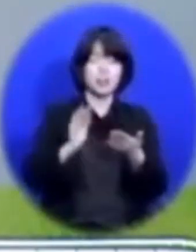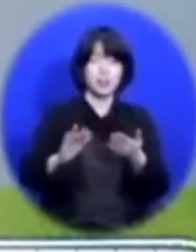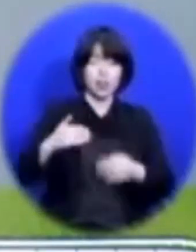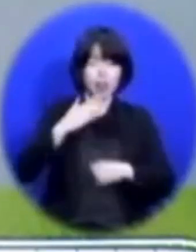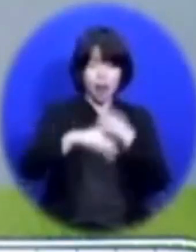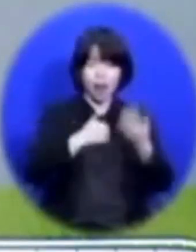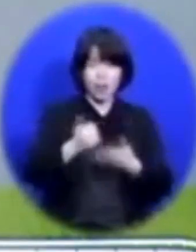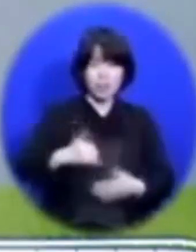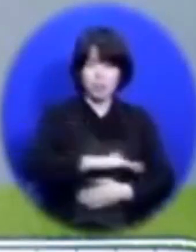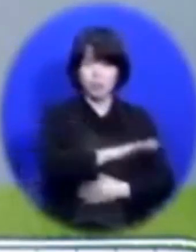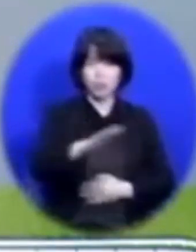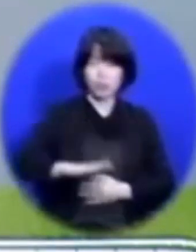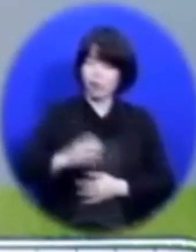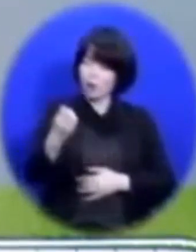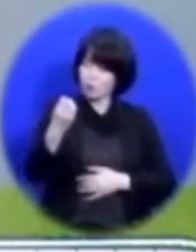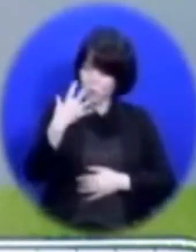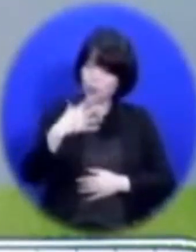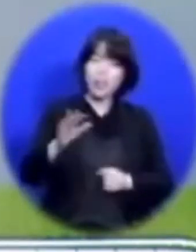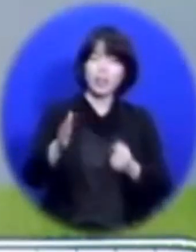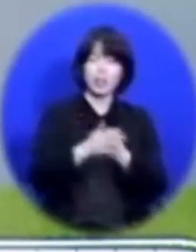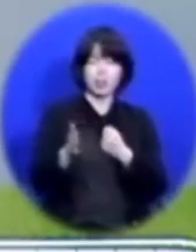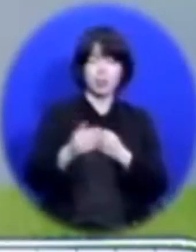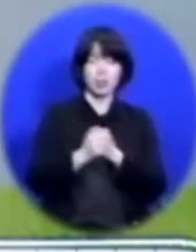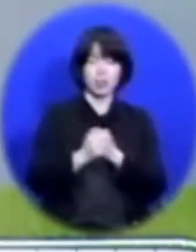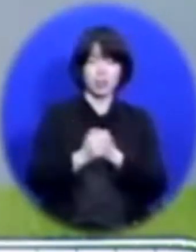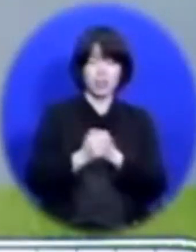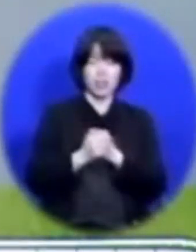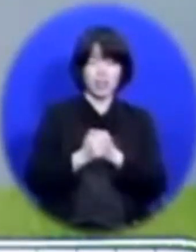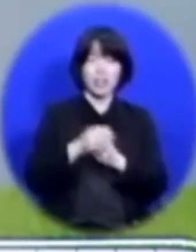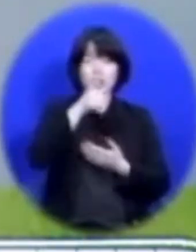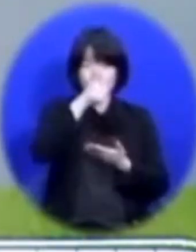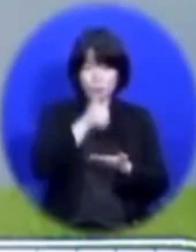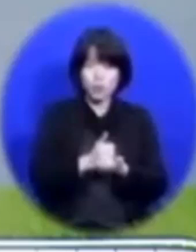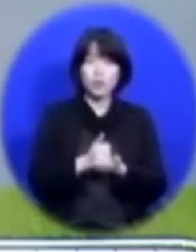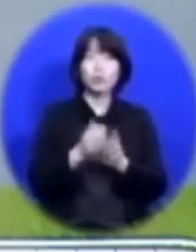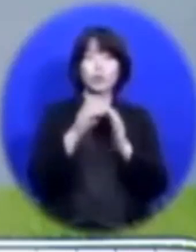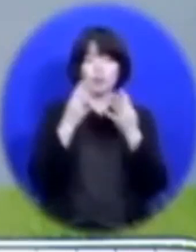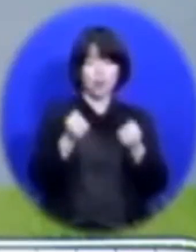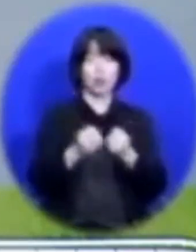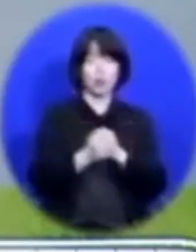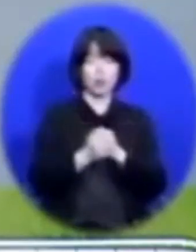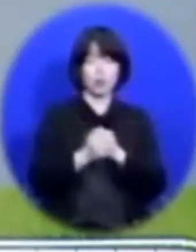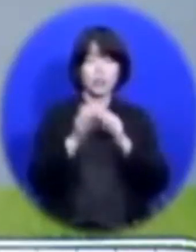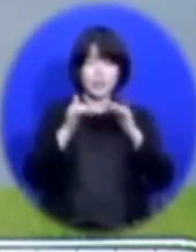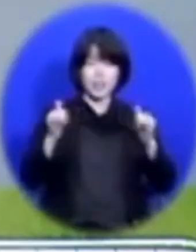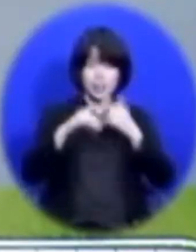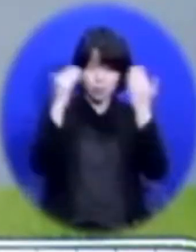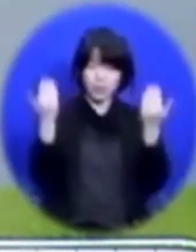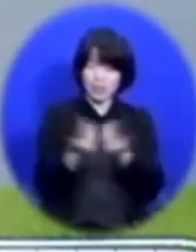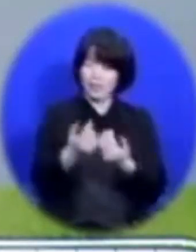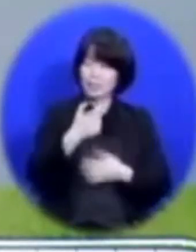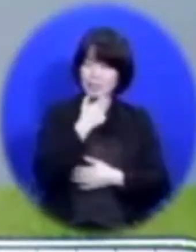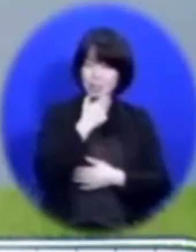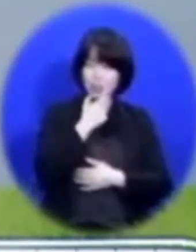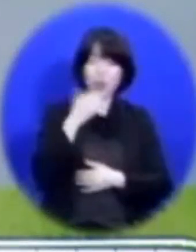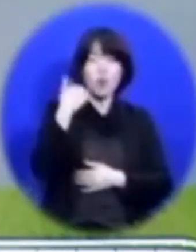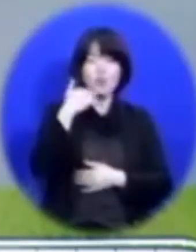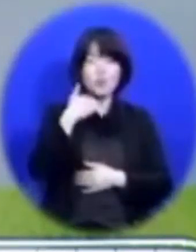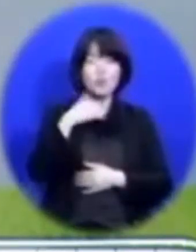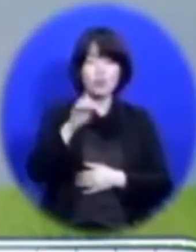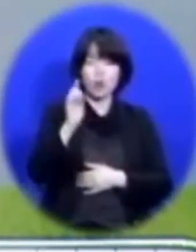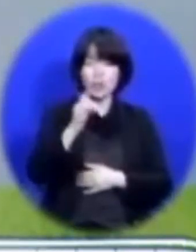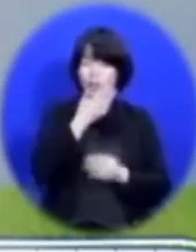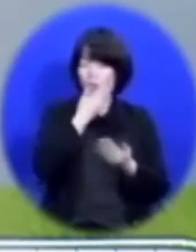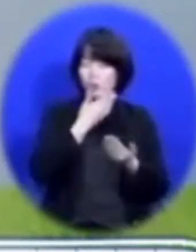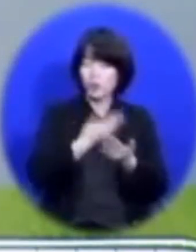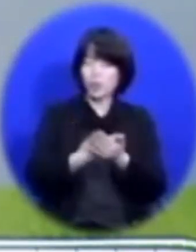은우리를낳을수없으시고, 많은죄를지으셨으며,사람들은우리를싫어하고,아무도 우리를아끼지